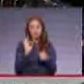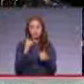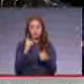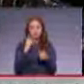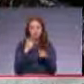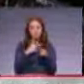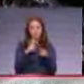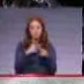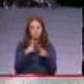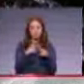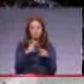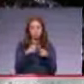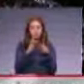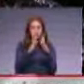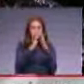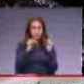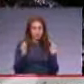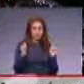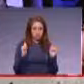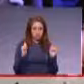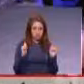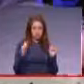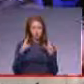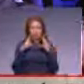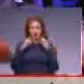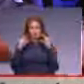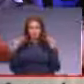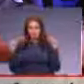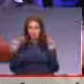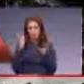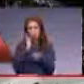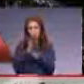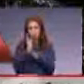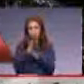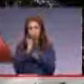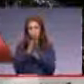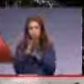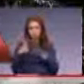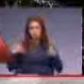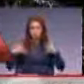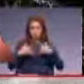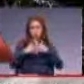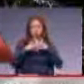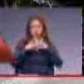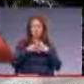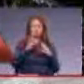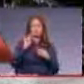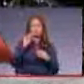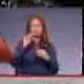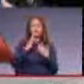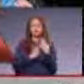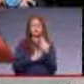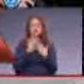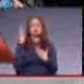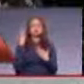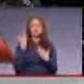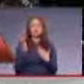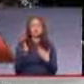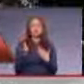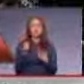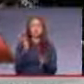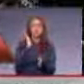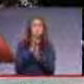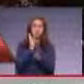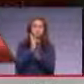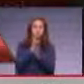المسلسلات المصرية واللبنانية. عجبك الموضوع؟ في طعم. حصل في طعم دمج